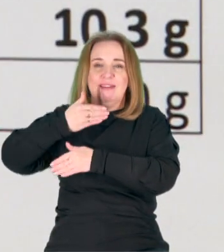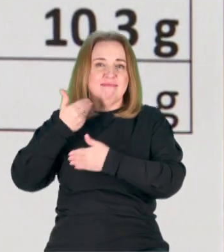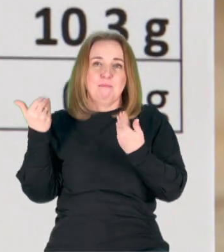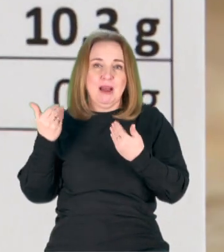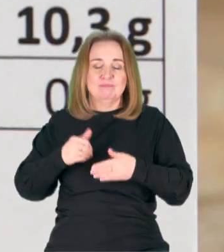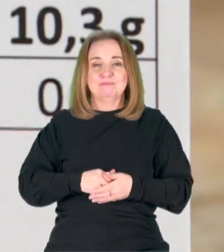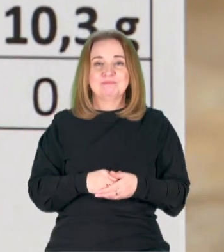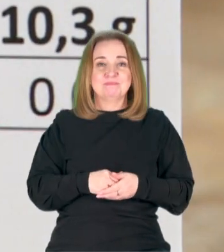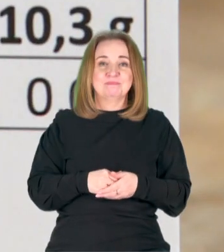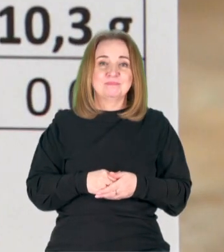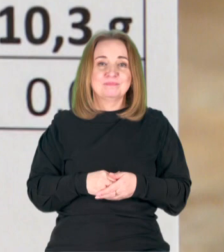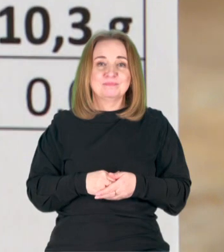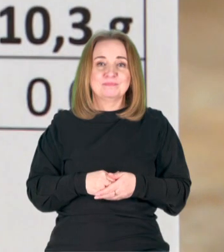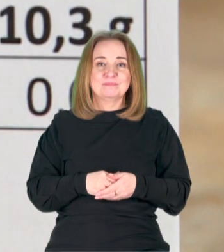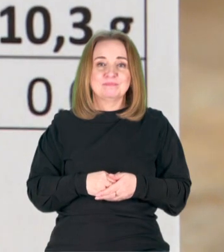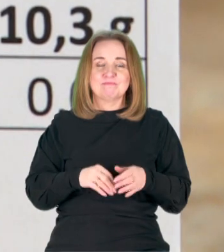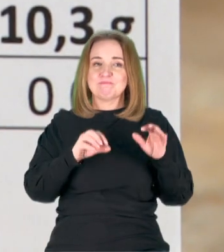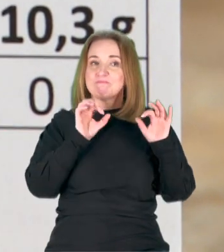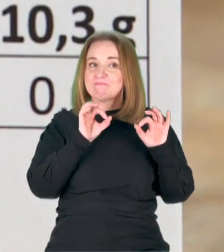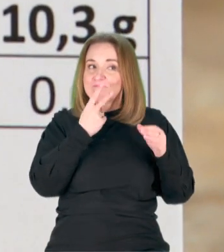dodawany dodatkowo w trakcie produkcji.